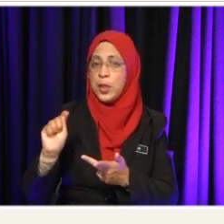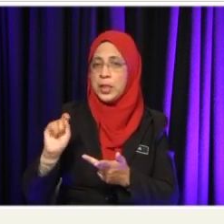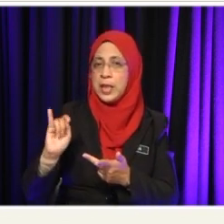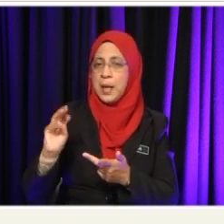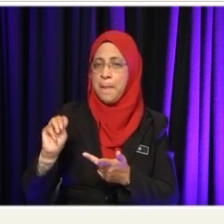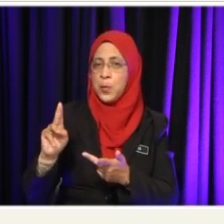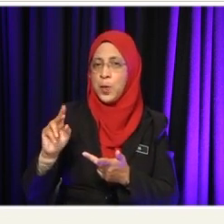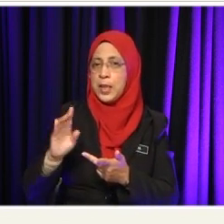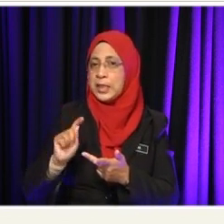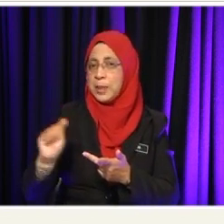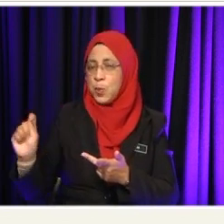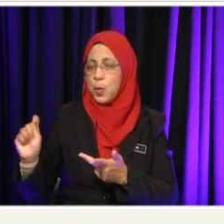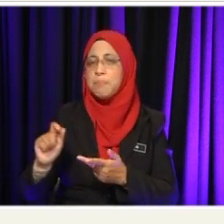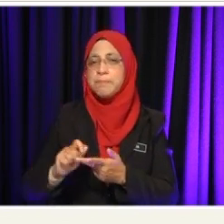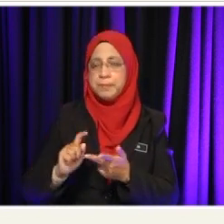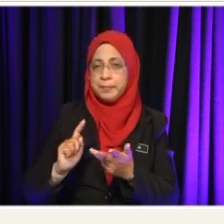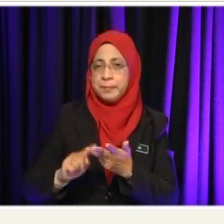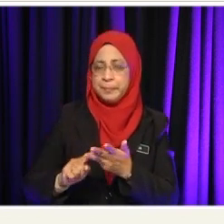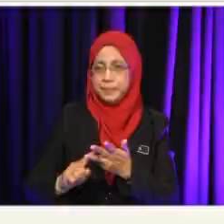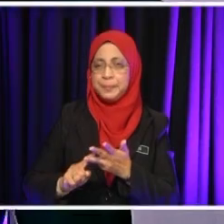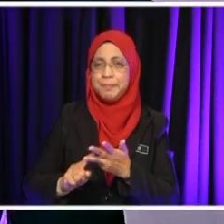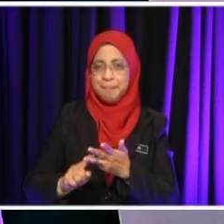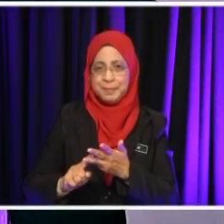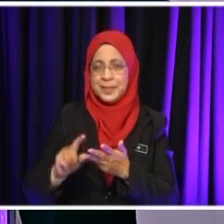emisfera timur garisan Greenwich